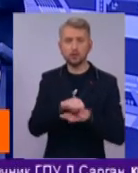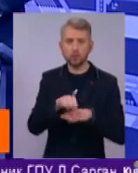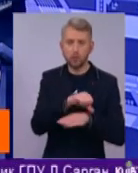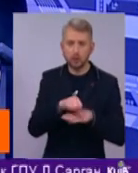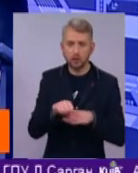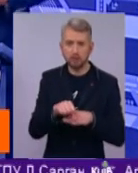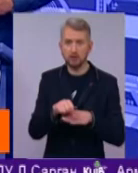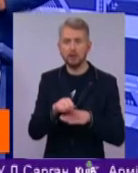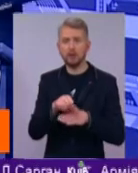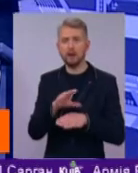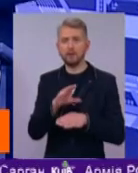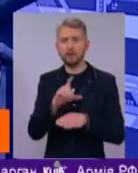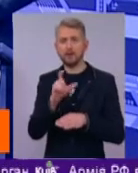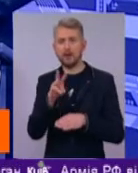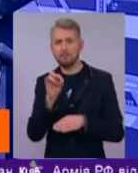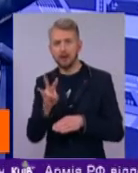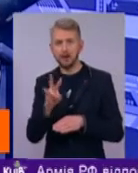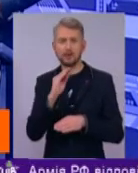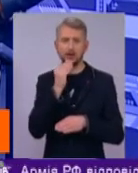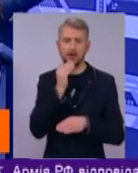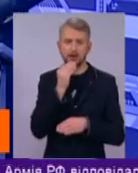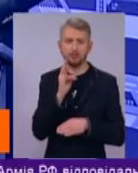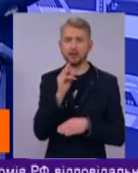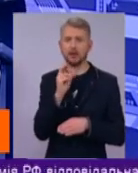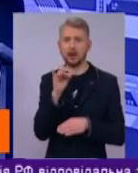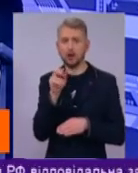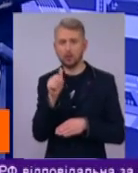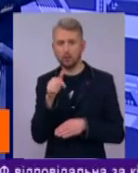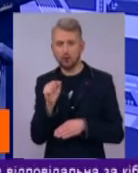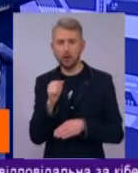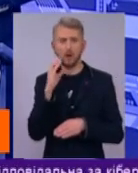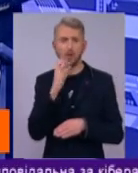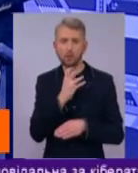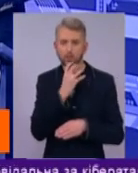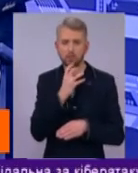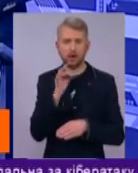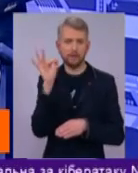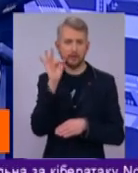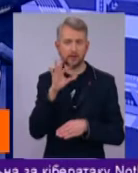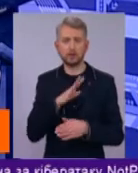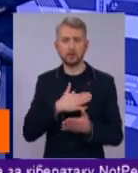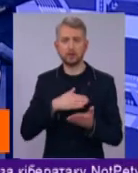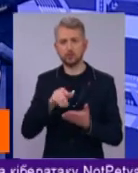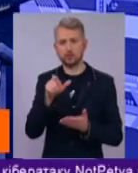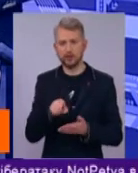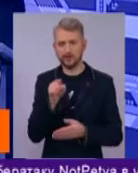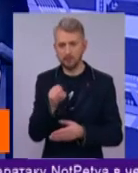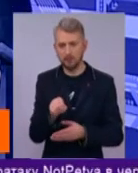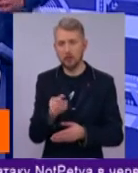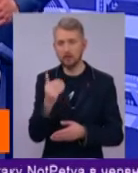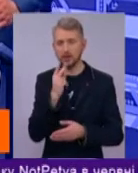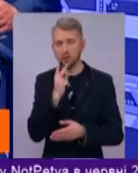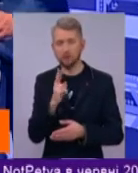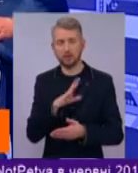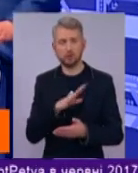в Ємені, в Єгипті, в Нікарагуа, в Кубі, в Афганістані, побувала наша журналістка Оксана Лущик. Давайте подивимося, як це було, і